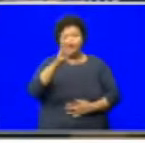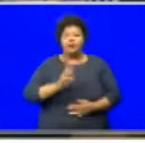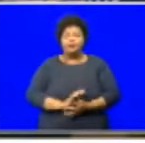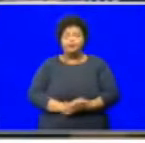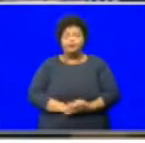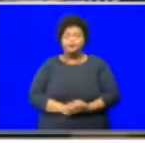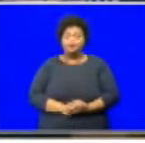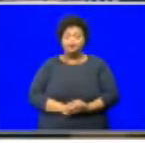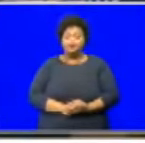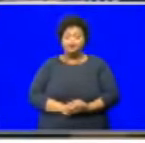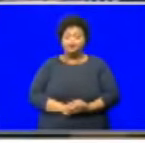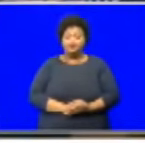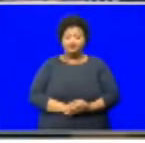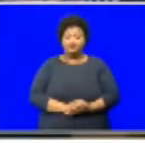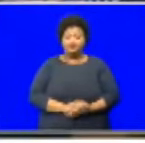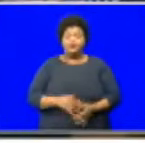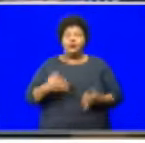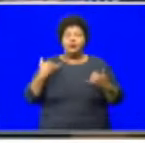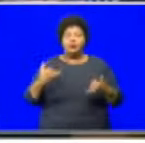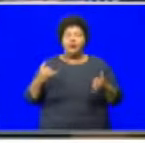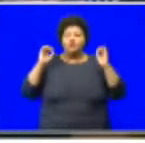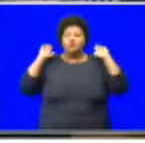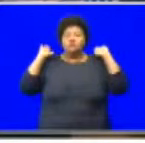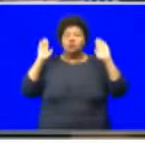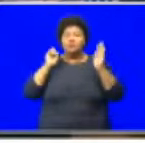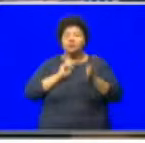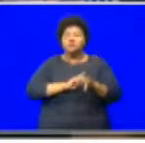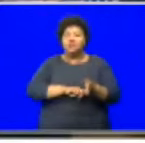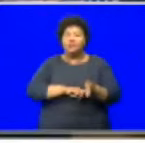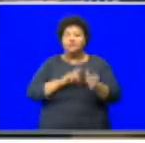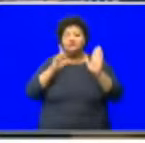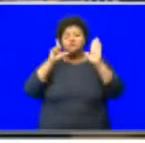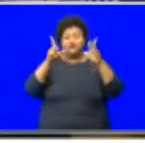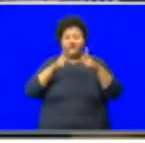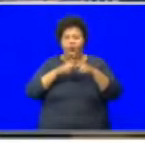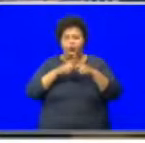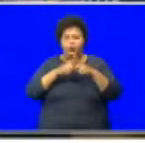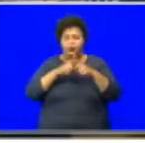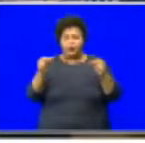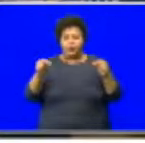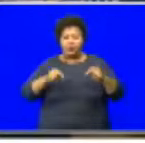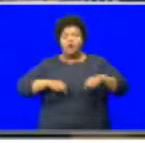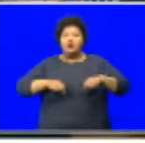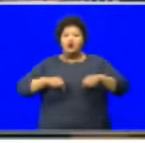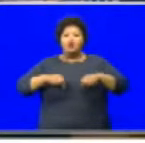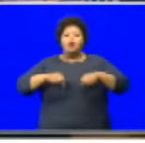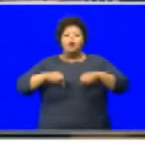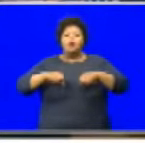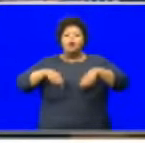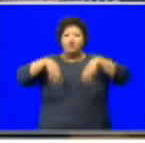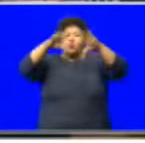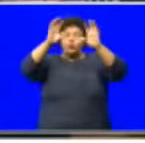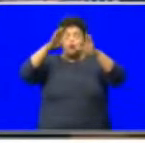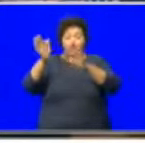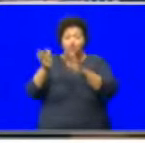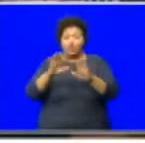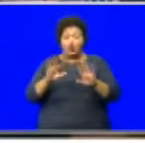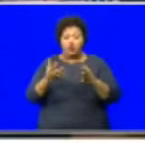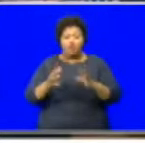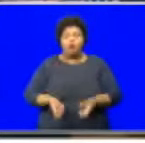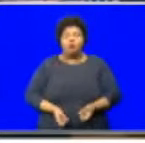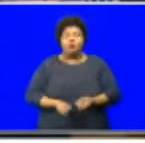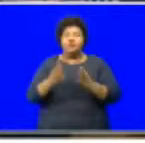Tingakukele besiphazele tona lo mohlambukeli, siyabonga kakhulu kusibolekaliso nendlebe. Sitakushiya nawo ke umbiko wesimo selitulo.